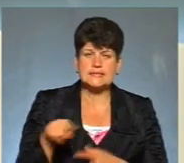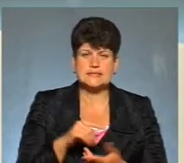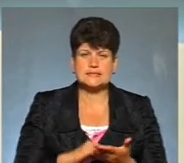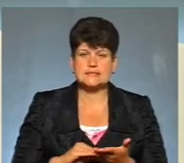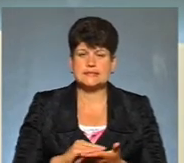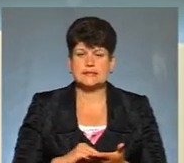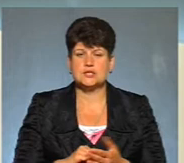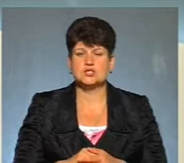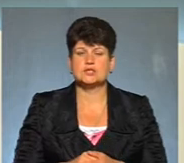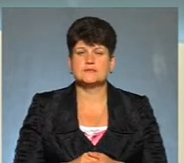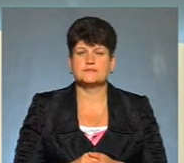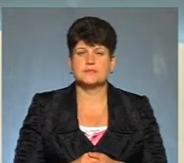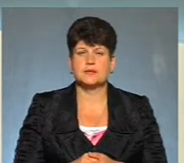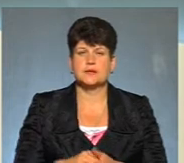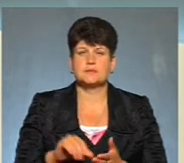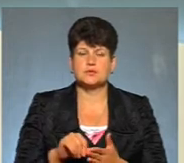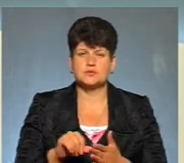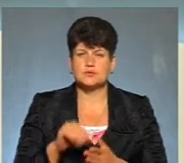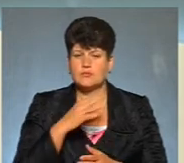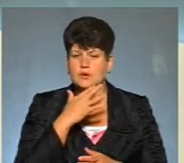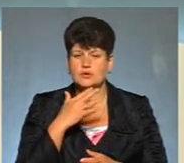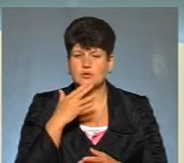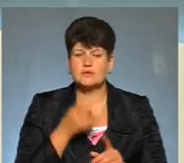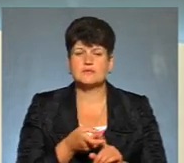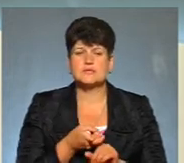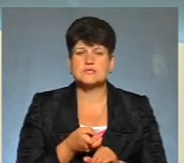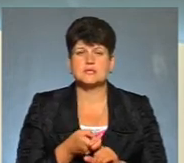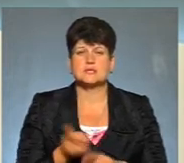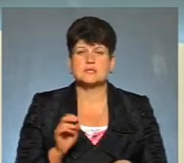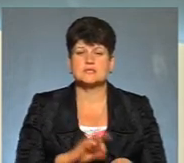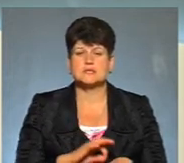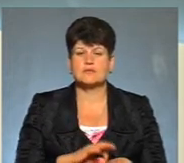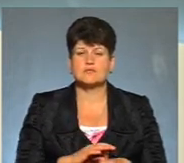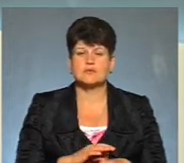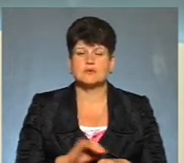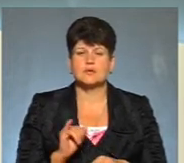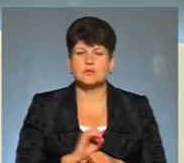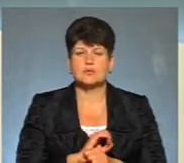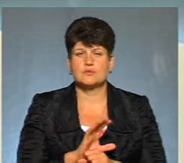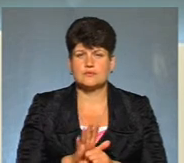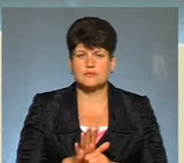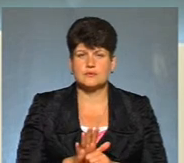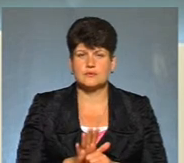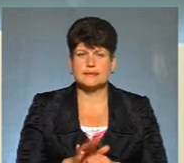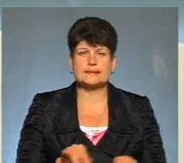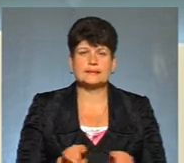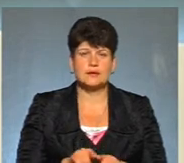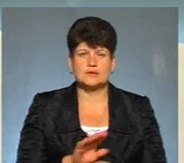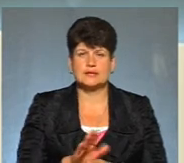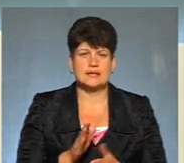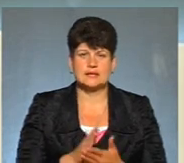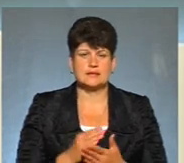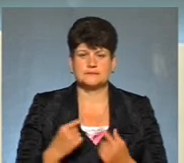І циклічність присутня при багатьох інфекційних захворюваннях, і ковід теж не є